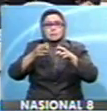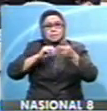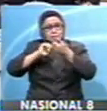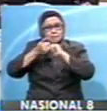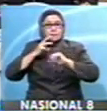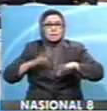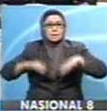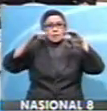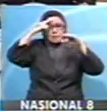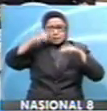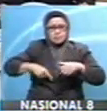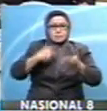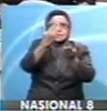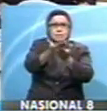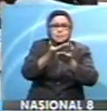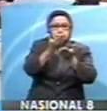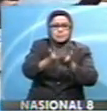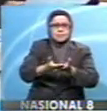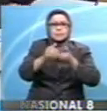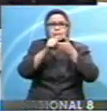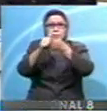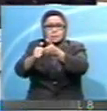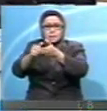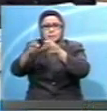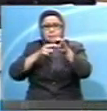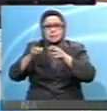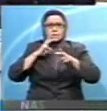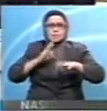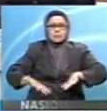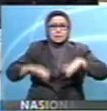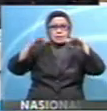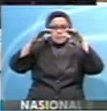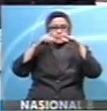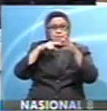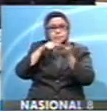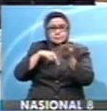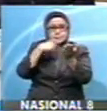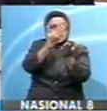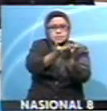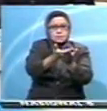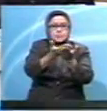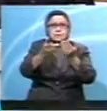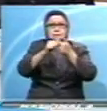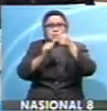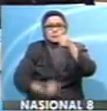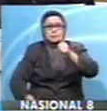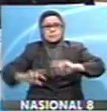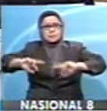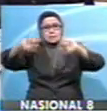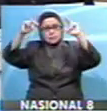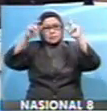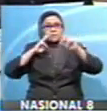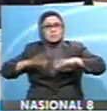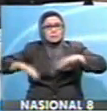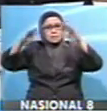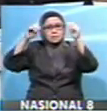menghasilkan cadangan garis panduan mengurus bencana hasil cadangan akan dikemukakan kepada jawat kuasa pemulihan banjir dengan merujuk fenomena